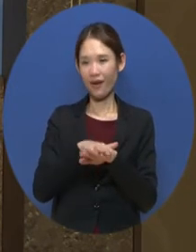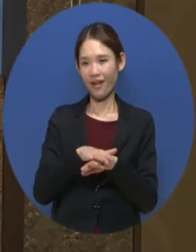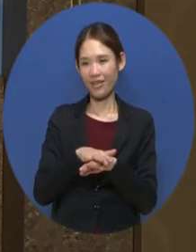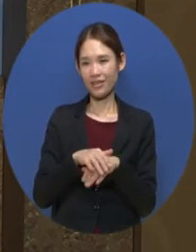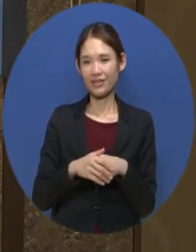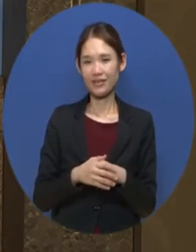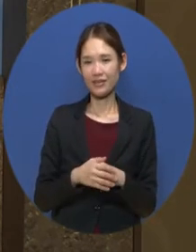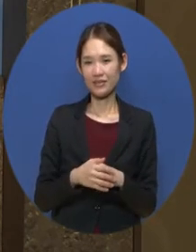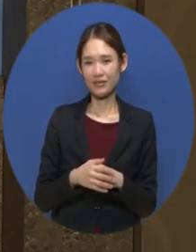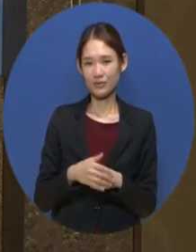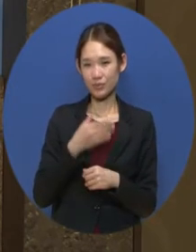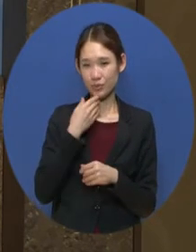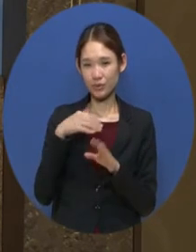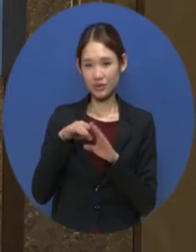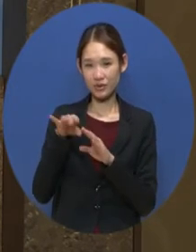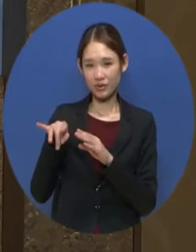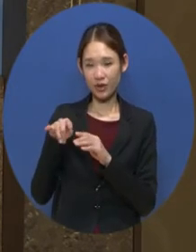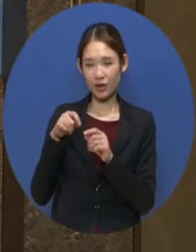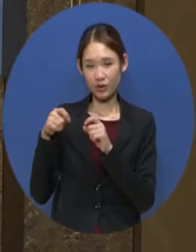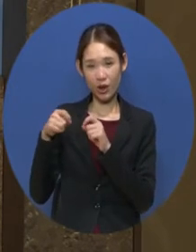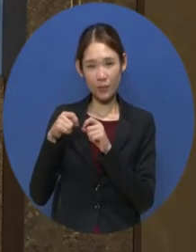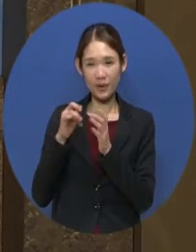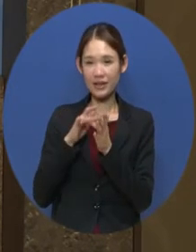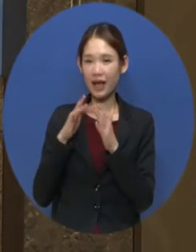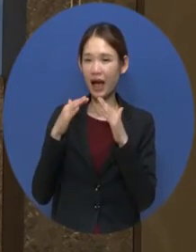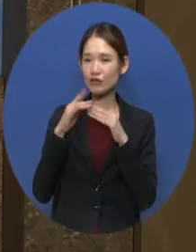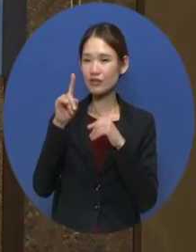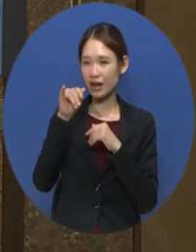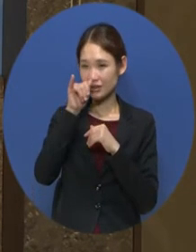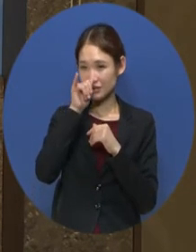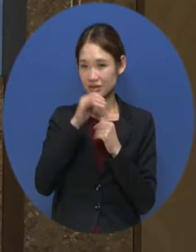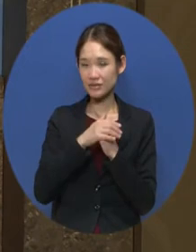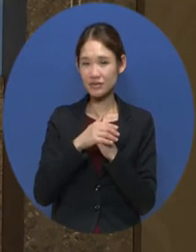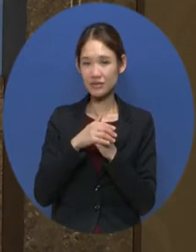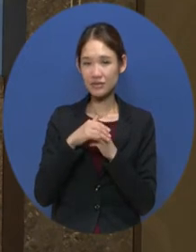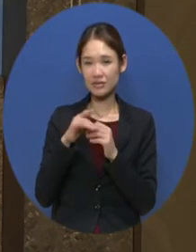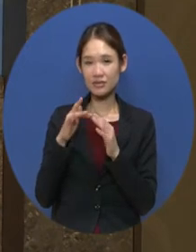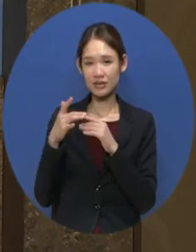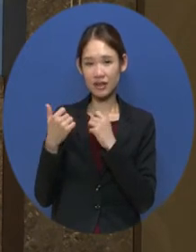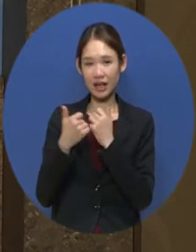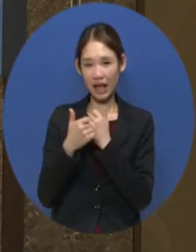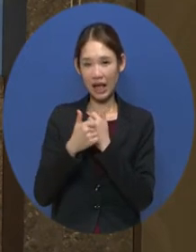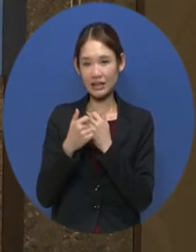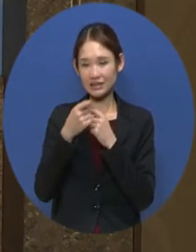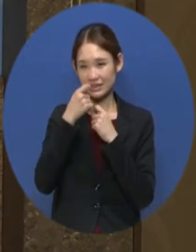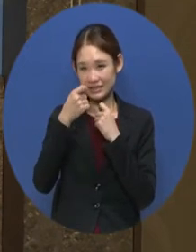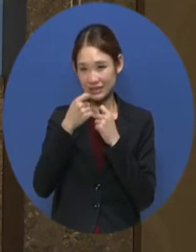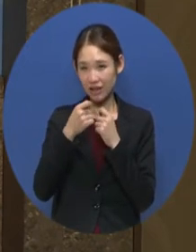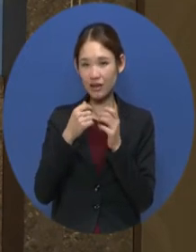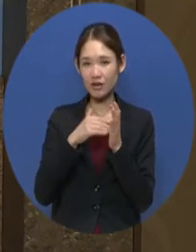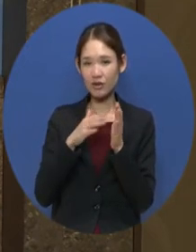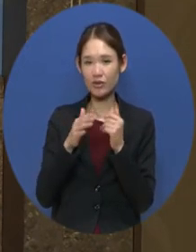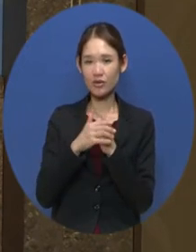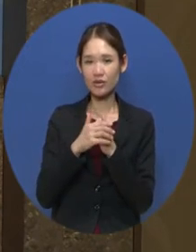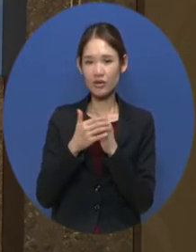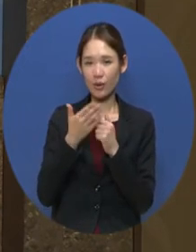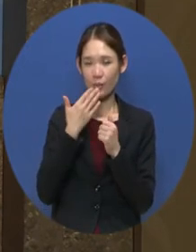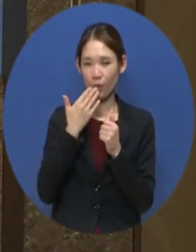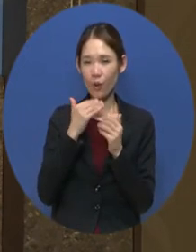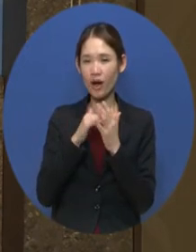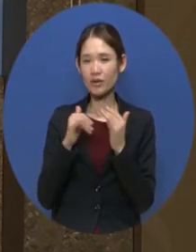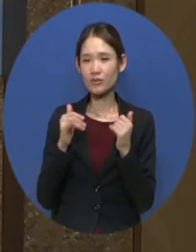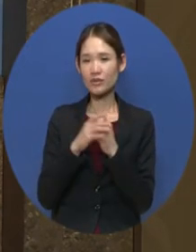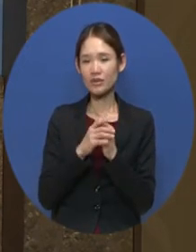저희 복지관 옆에 약국이 또 하나 있어요. 예. 약국 아저씨가 친해졌어요. 그 아저씨한테 가서 또 복용하시는